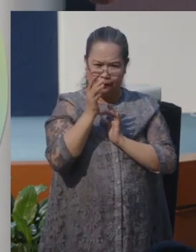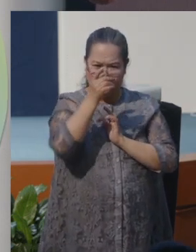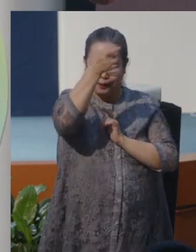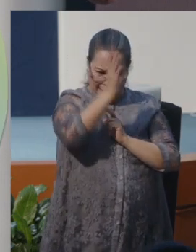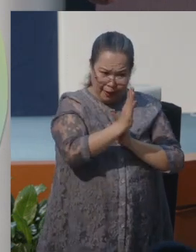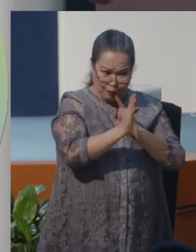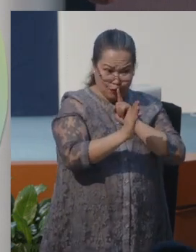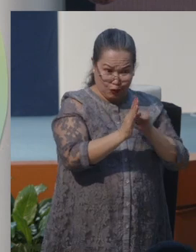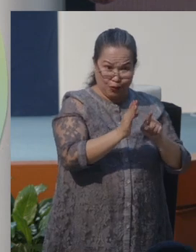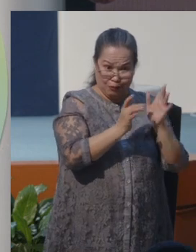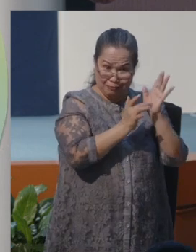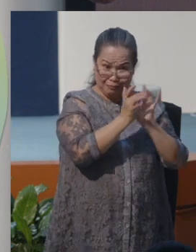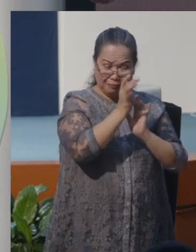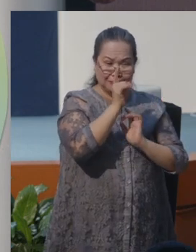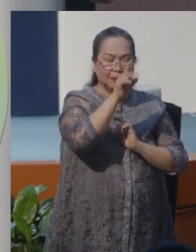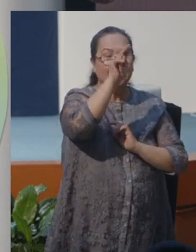Diyos